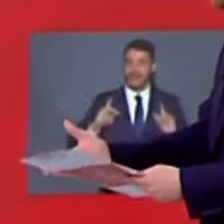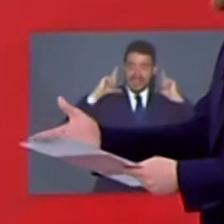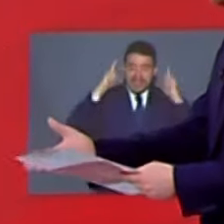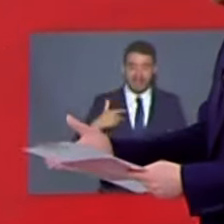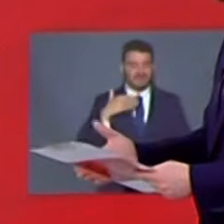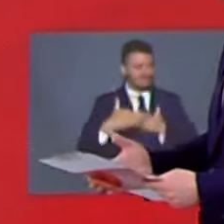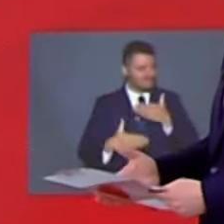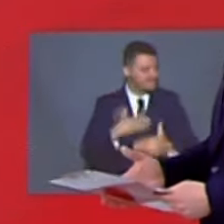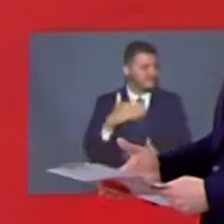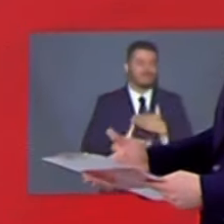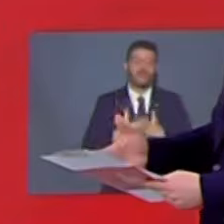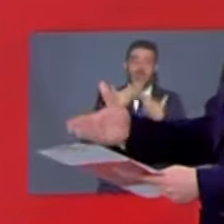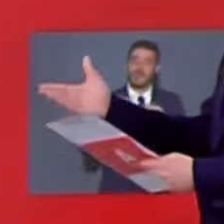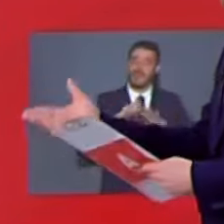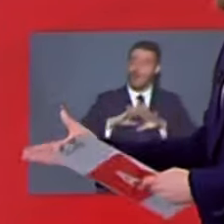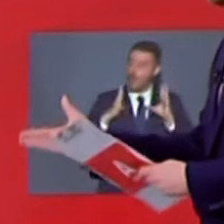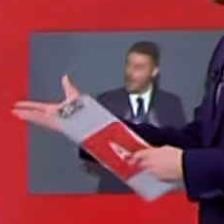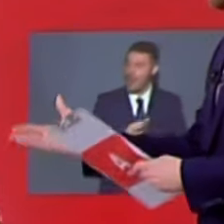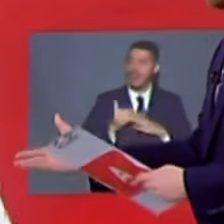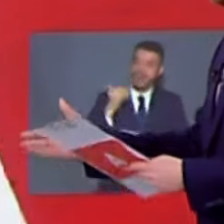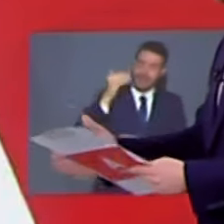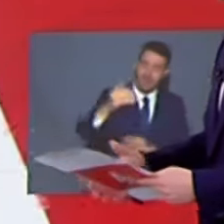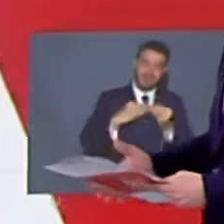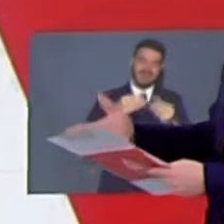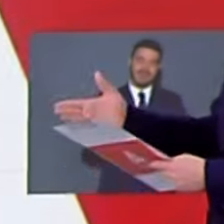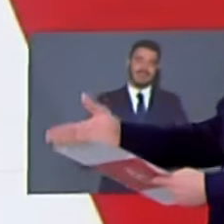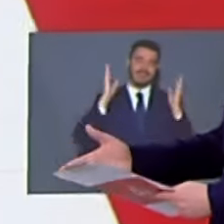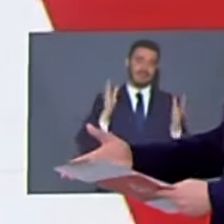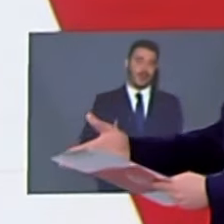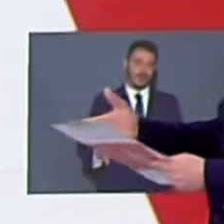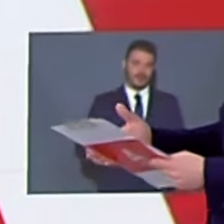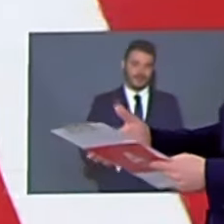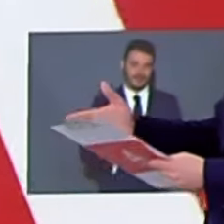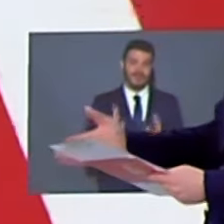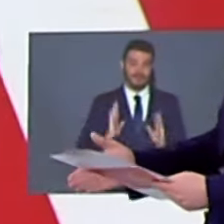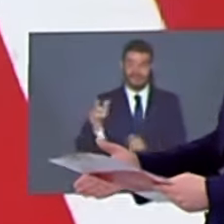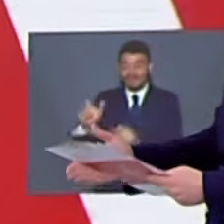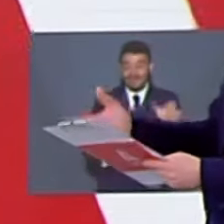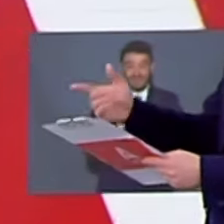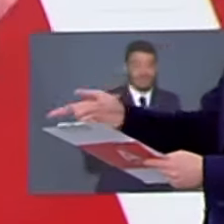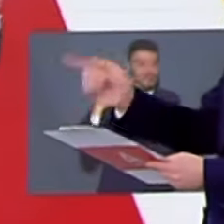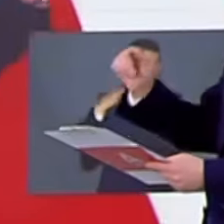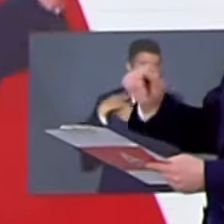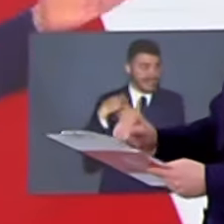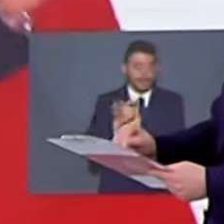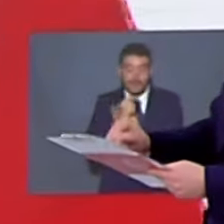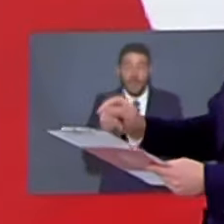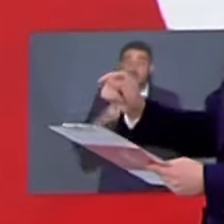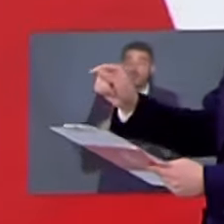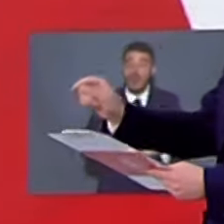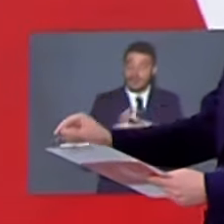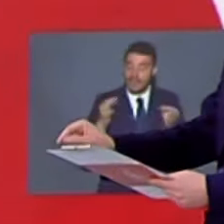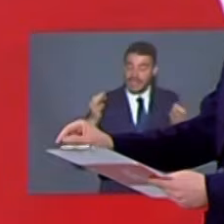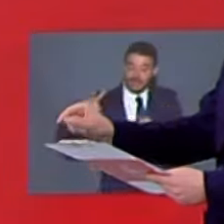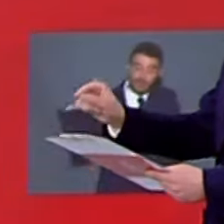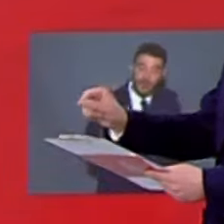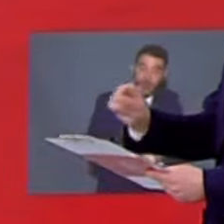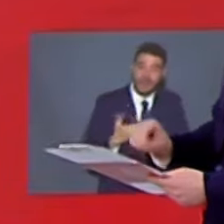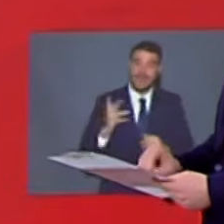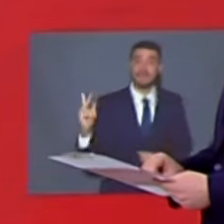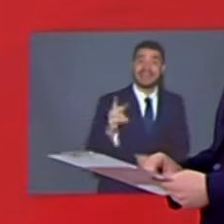ο Σοκράτης Φάμελος, είχαν εκ των κεντρικών ρόλων, για την ακρίβεια, ο Πρόεδρος Κοινοβουλευτικής Ομάδας, ο Σοκράτης Φάμελος, ο οποίος σημειωτέ ότι